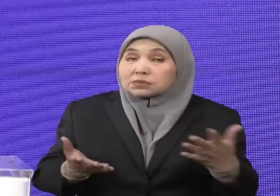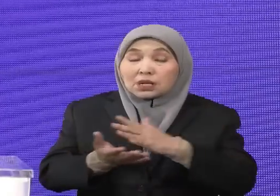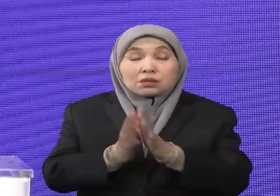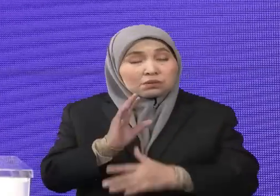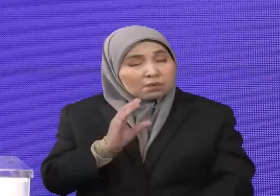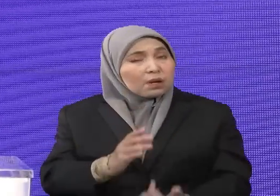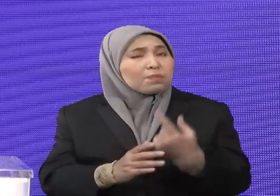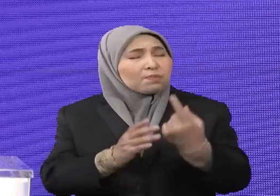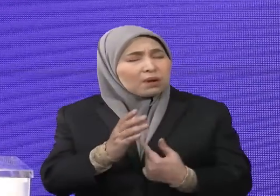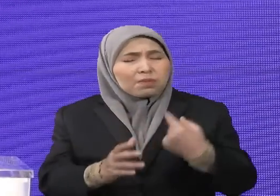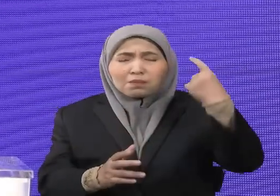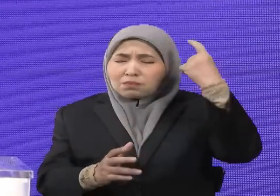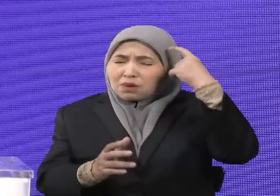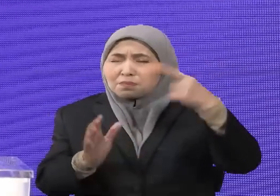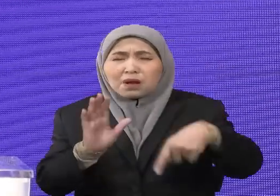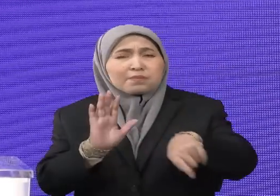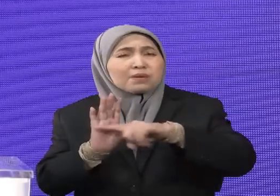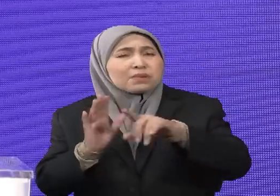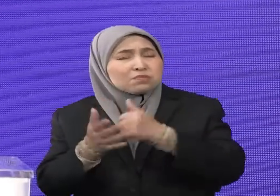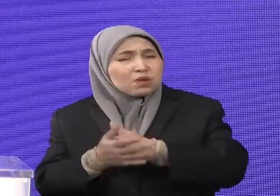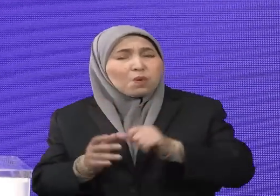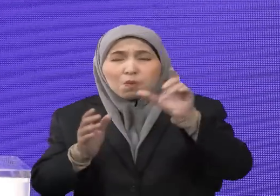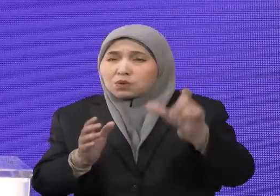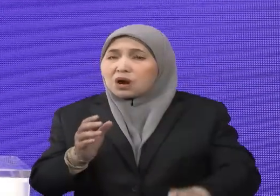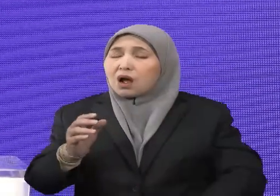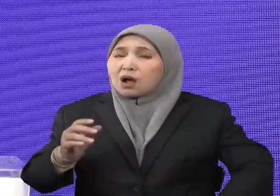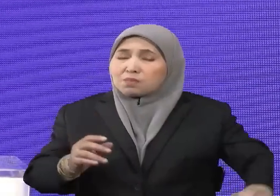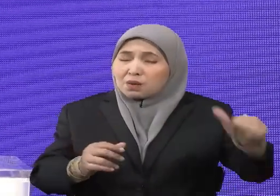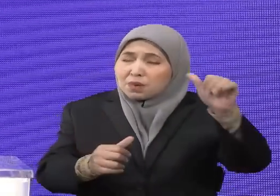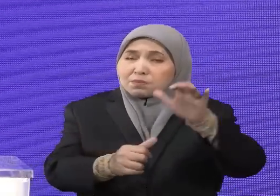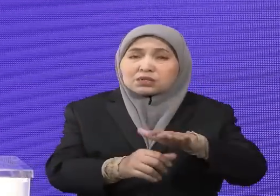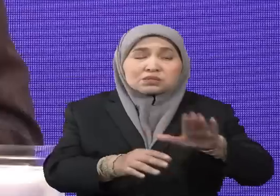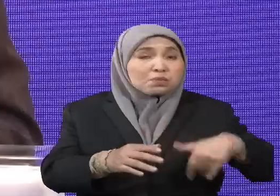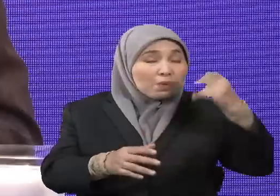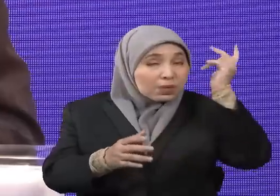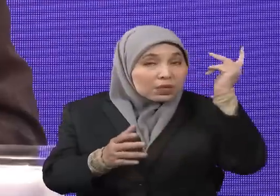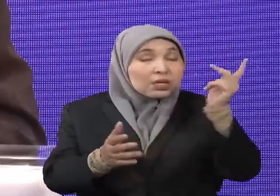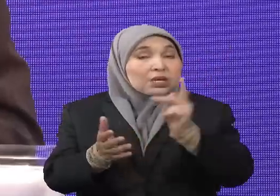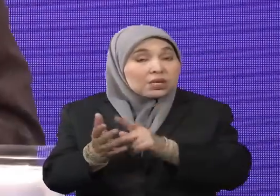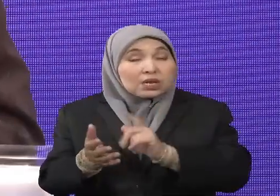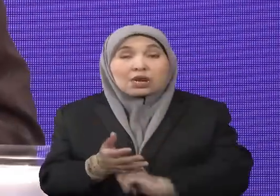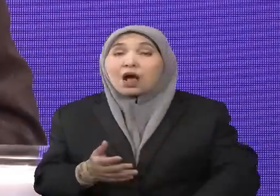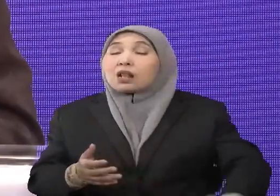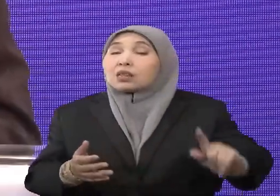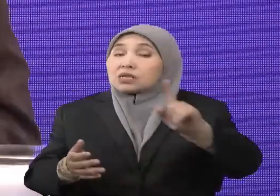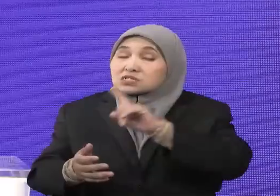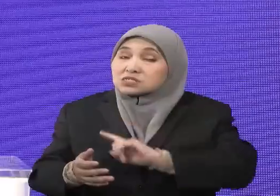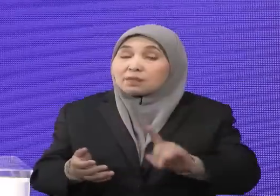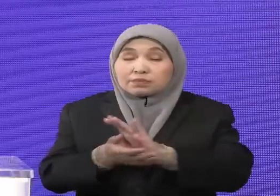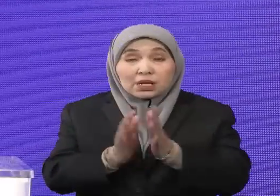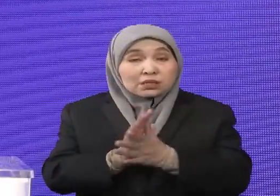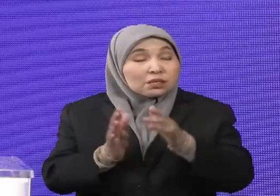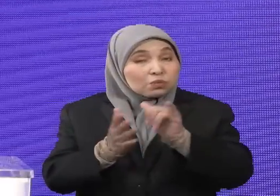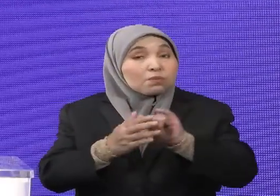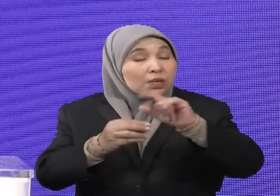boleh menimbulkan persepsi sampai ke tahap orang menghukum Islam sebelum mengenali Islam Jadi itu